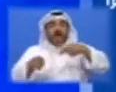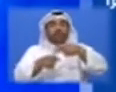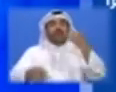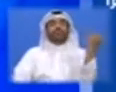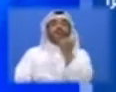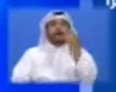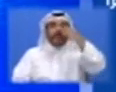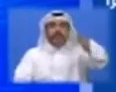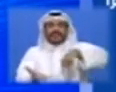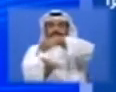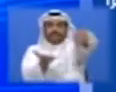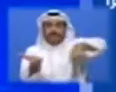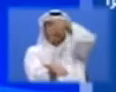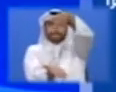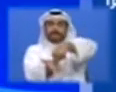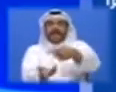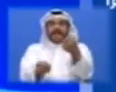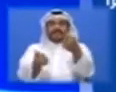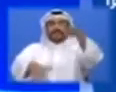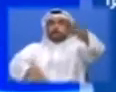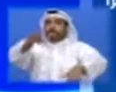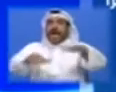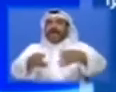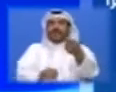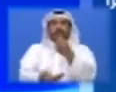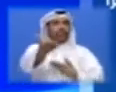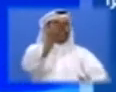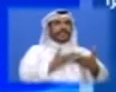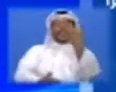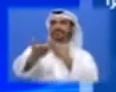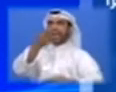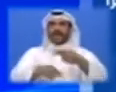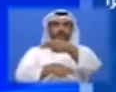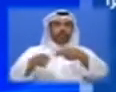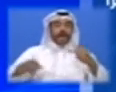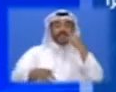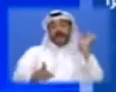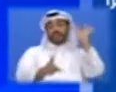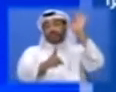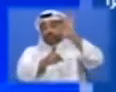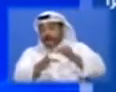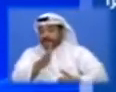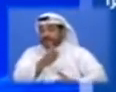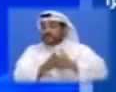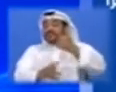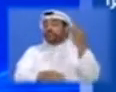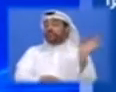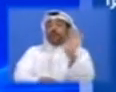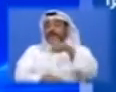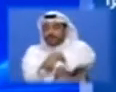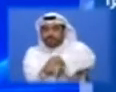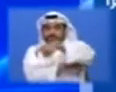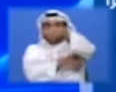مركزا ماليا وتجاريا وكذلك الاسراع في دراسه و تحقيق متطلبات تشغيل ميناء مبارك